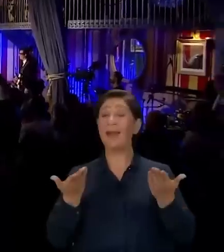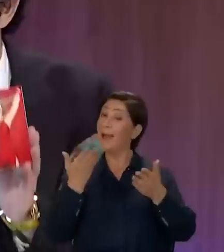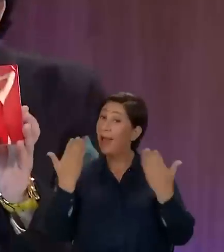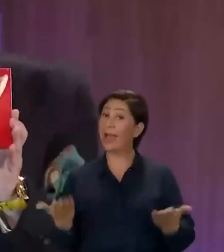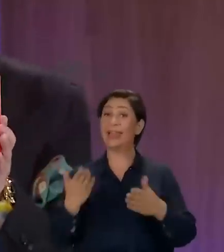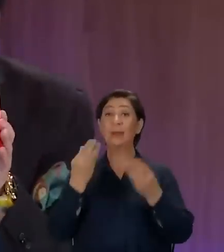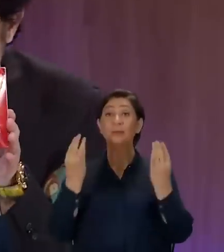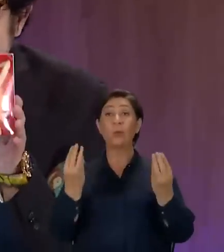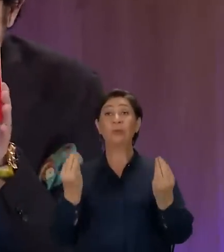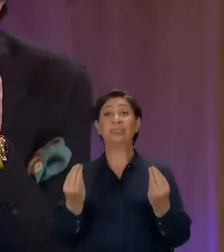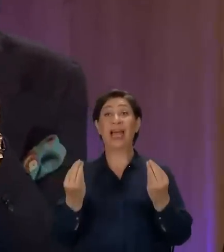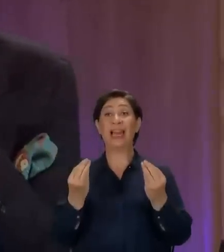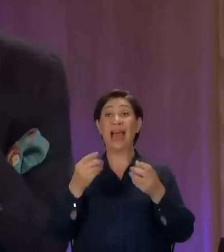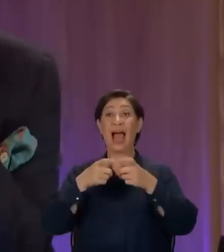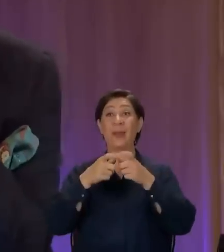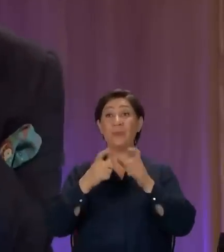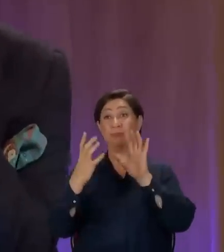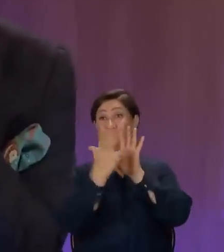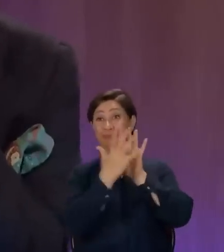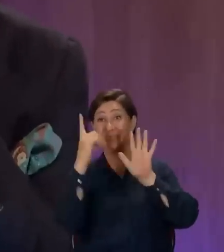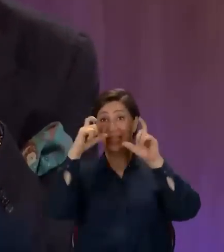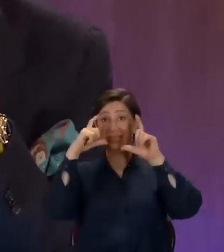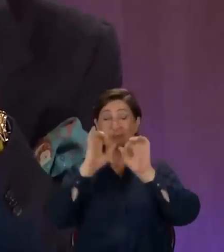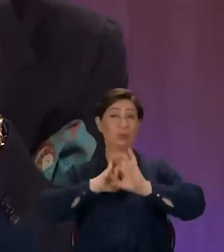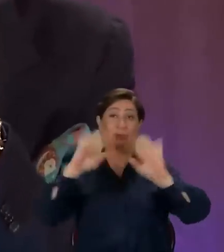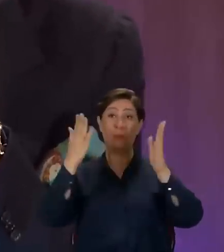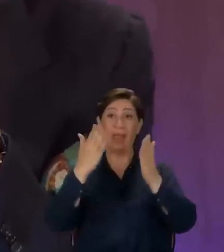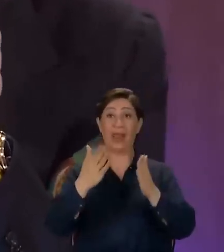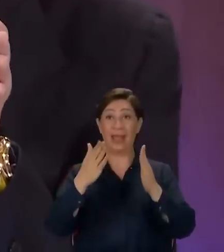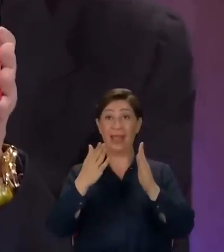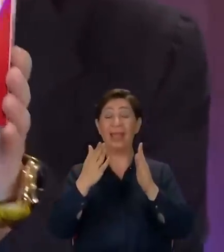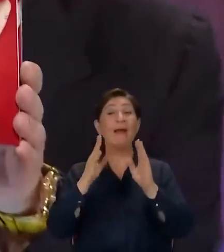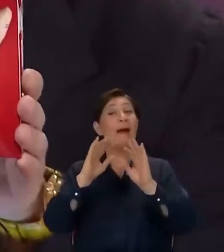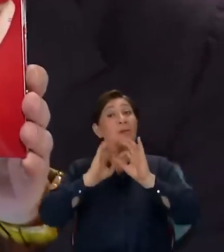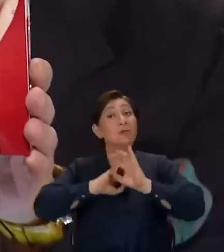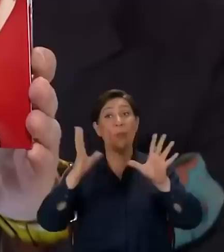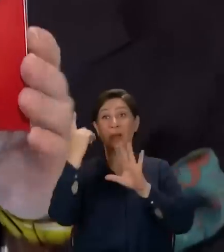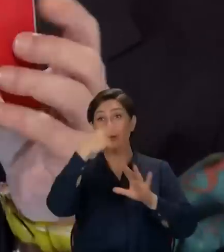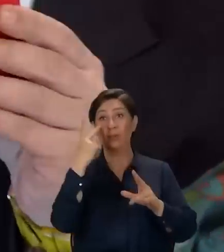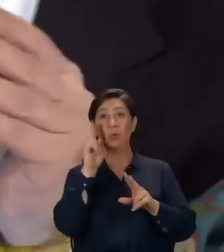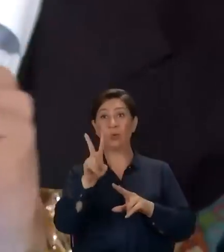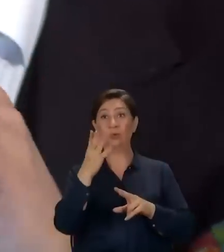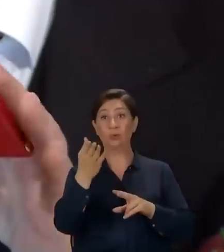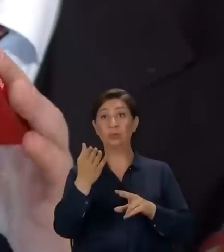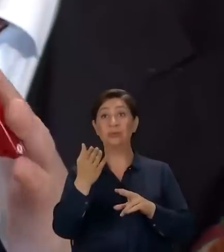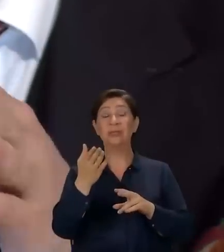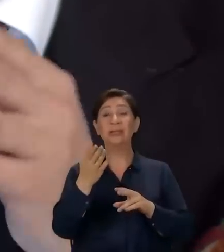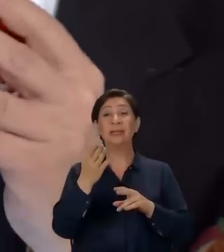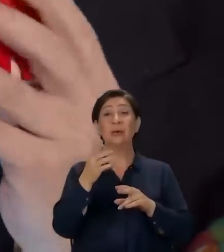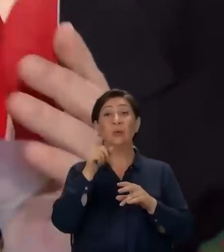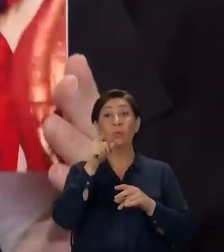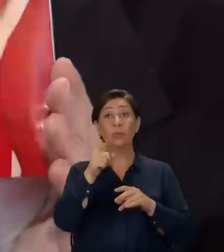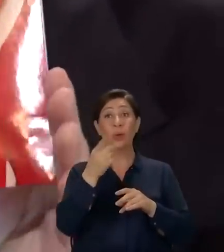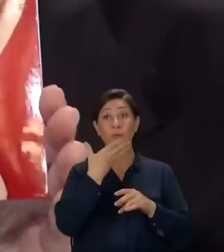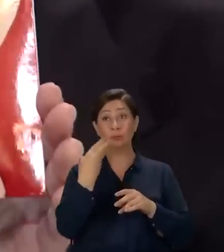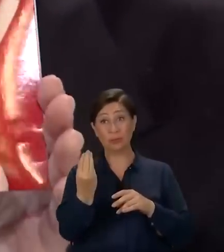Hakikaten çok güzel çıkartmışlar seni burada. Evet. Albüm kapağına çok güzel çıkmışsın. Ve burada